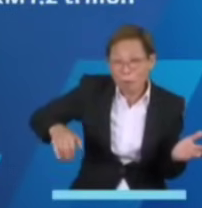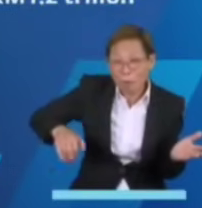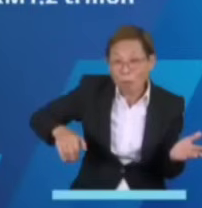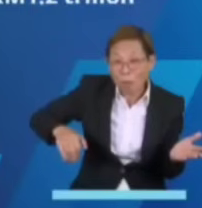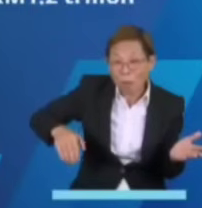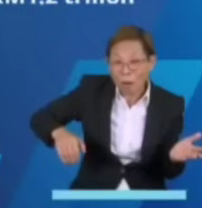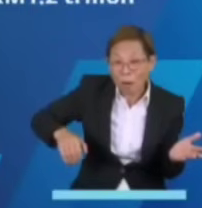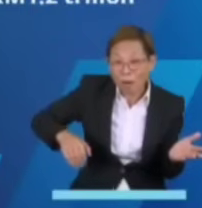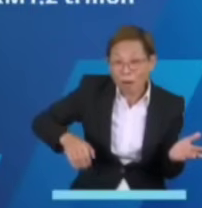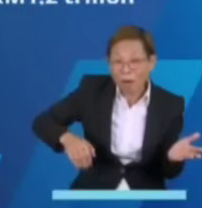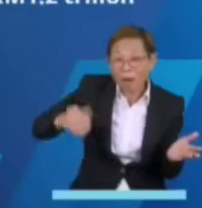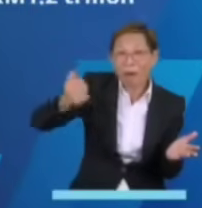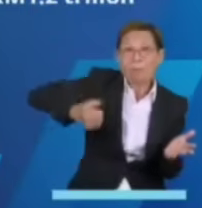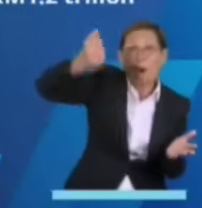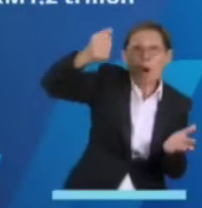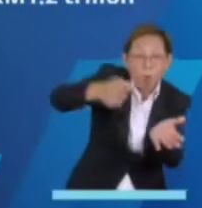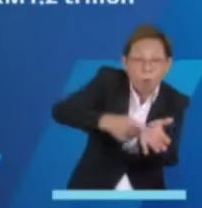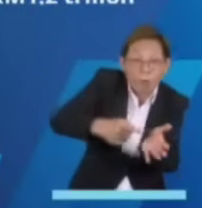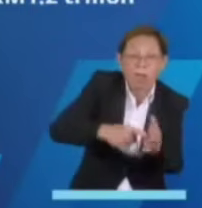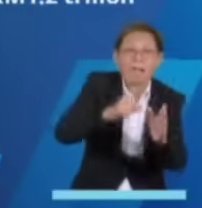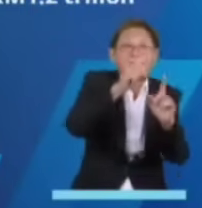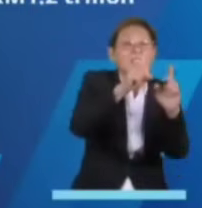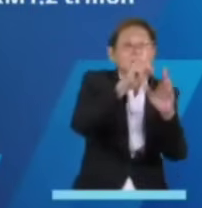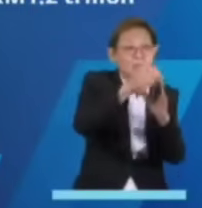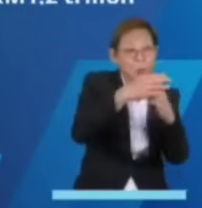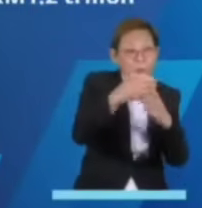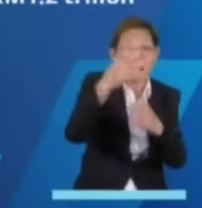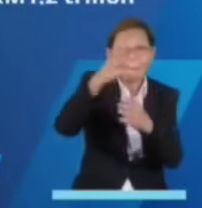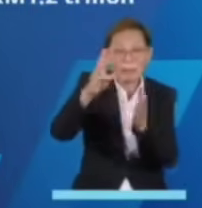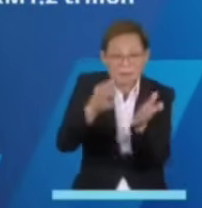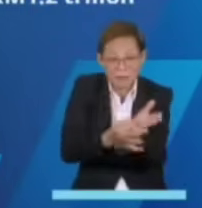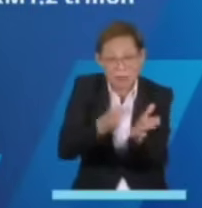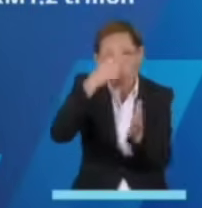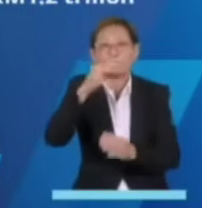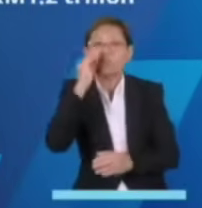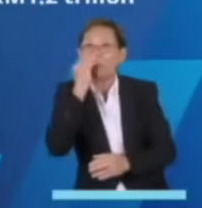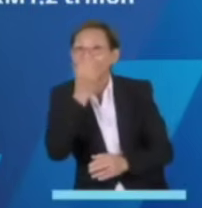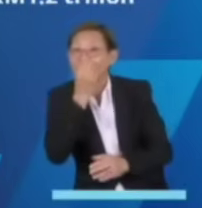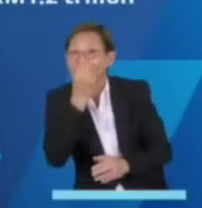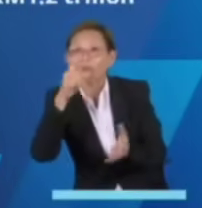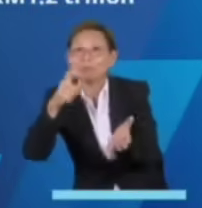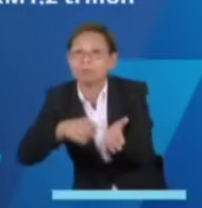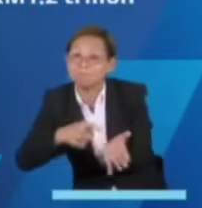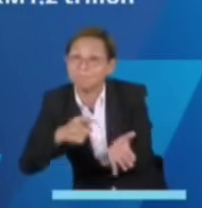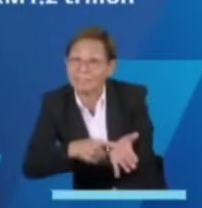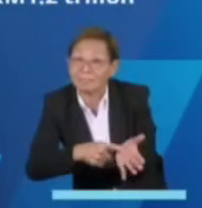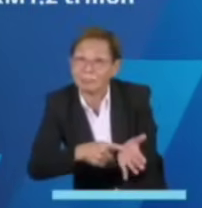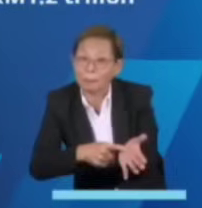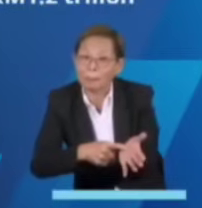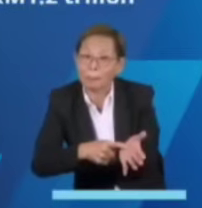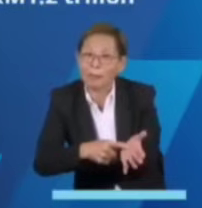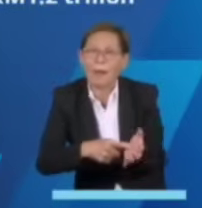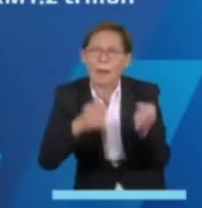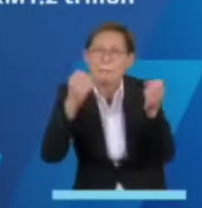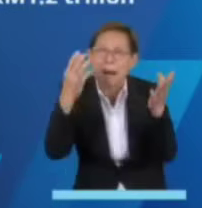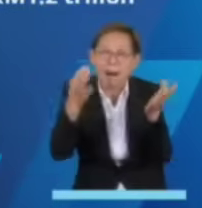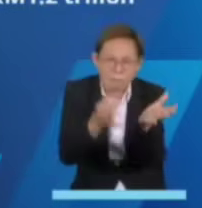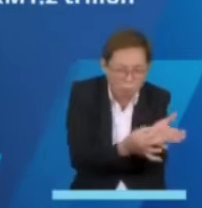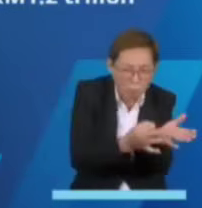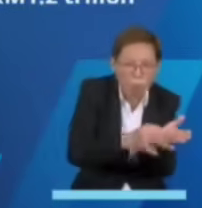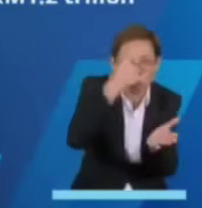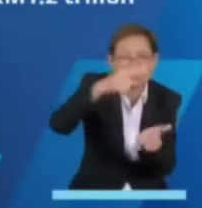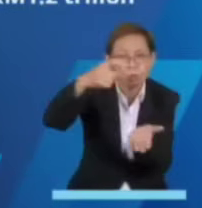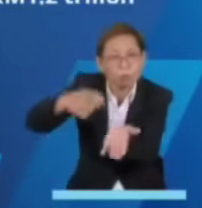pokok atau prinsipal hutang. Satu ringgit, 16 sen itu untuk faedah hutang. Puluhan sen